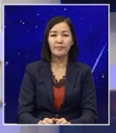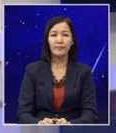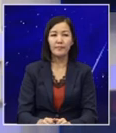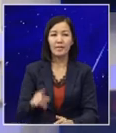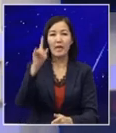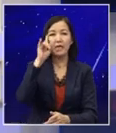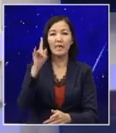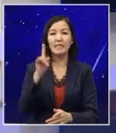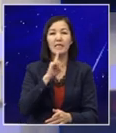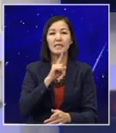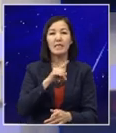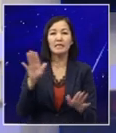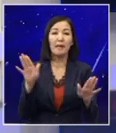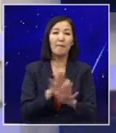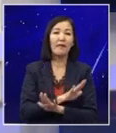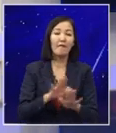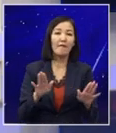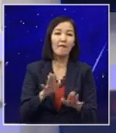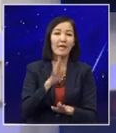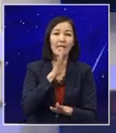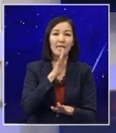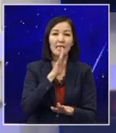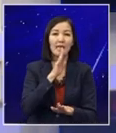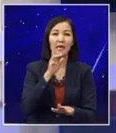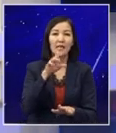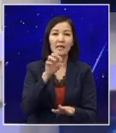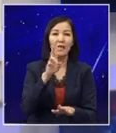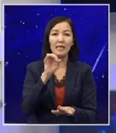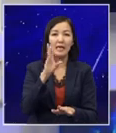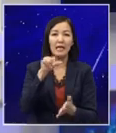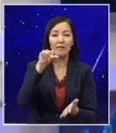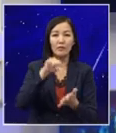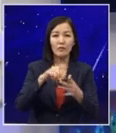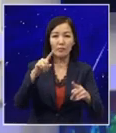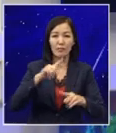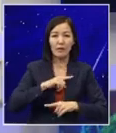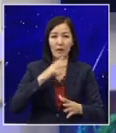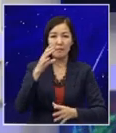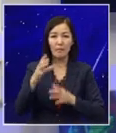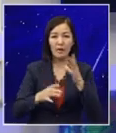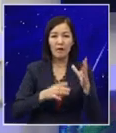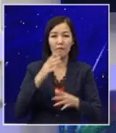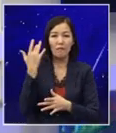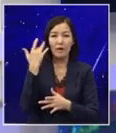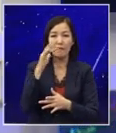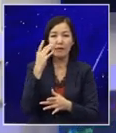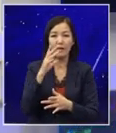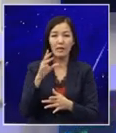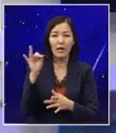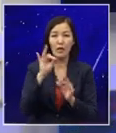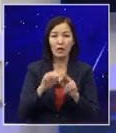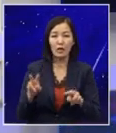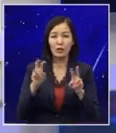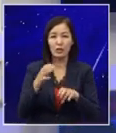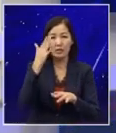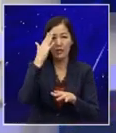Казахстанская певица Данелия Тулешева выступила в финале мирового шоу «Америка ищет таланты». 14-летняя казахстанка исполнила